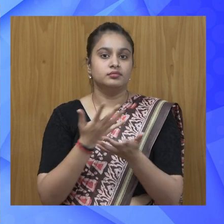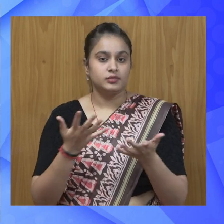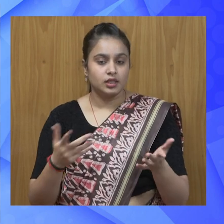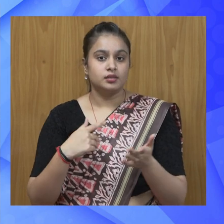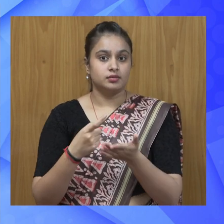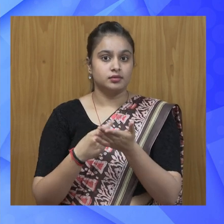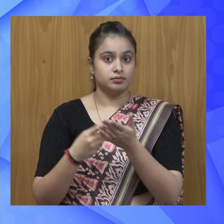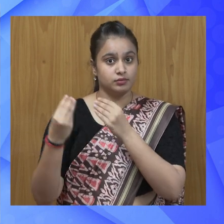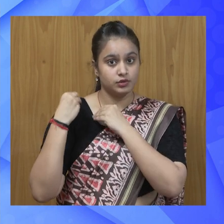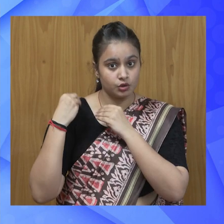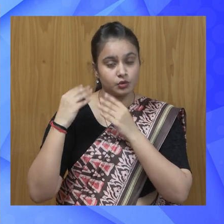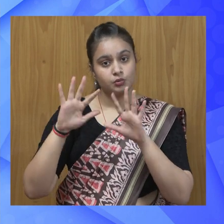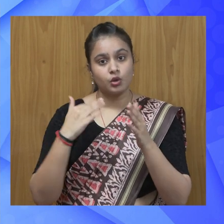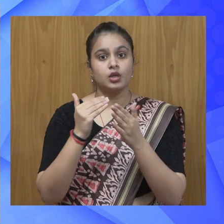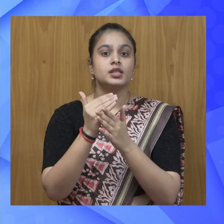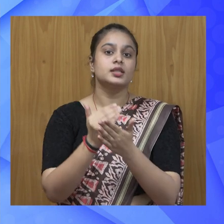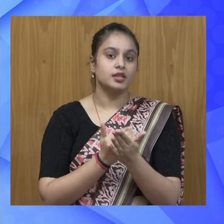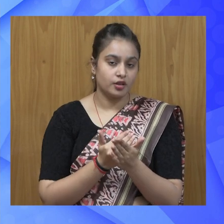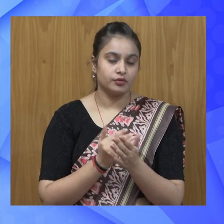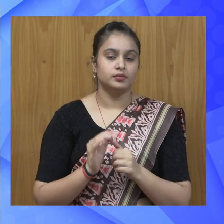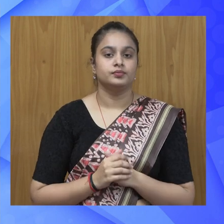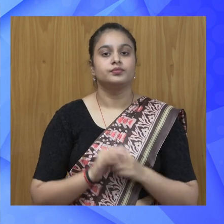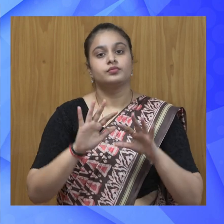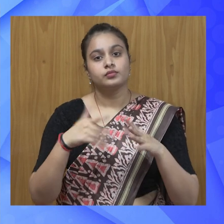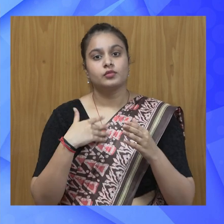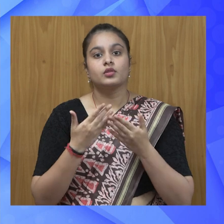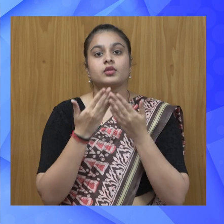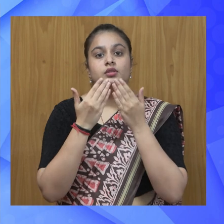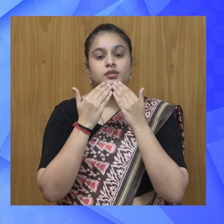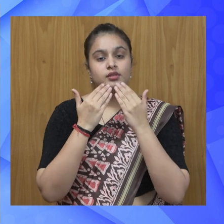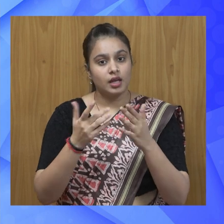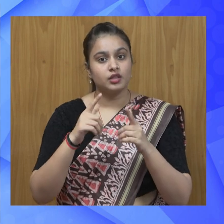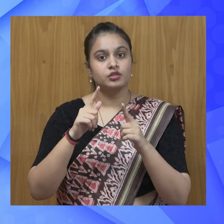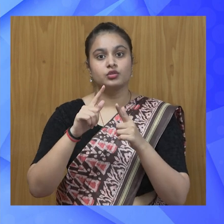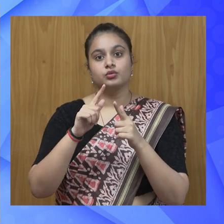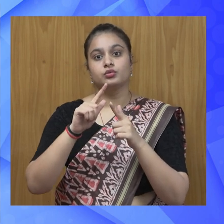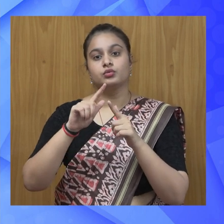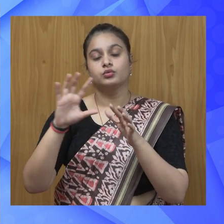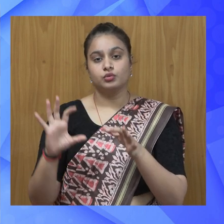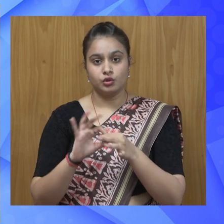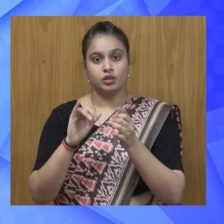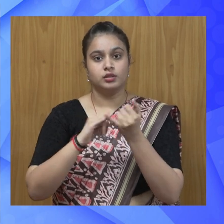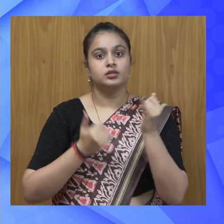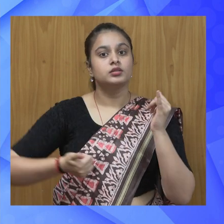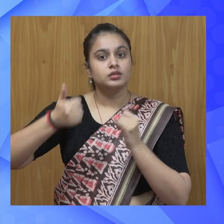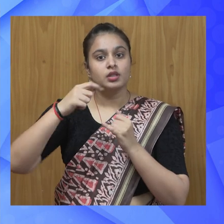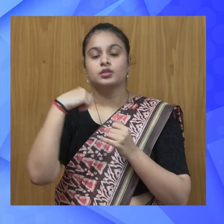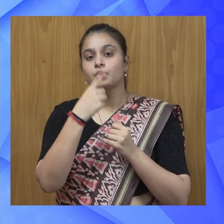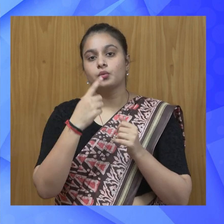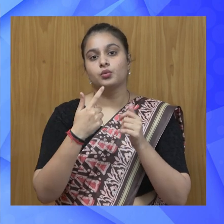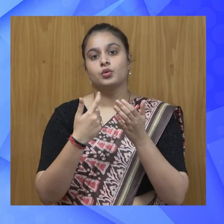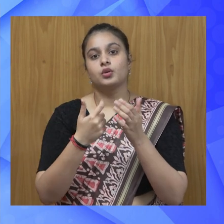रेस्पॉन्सिबली एंड सेफली. आई आल्सो एक्सटेंड माई थैंक्स टू द जॉइंट सेक्रेटरी डिपार्टमेंट ऑफ स्कूल एजुकेशन एंड लिटरेसी